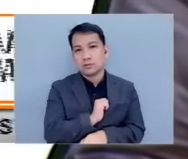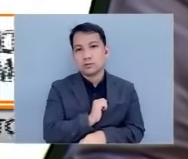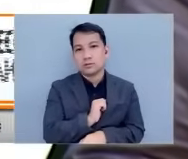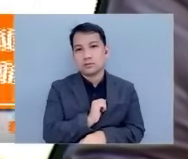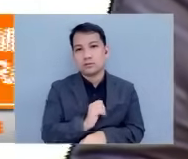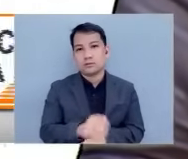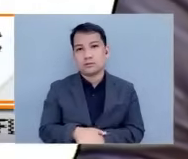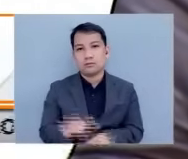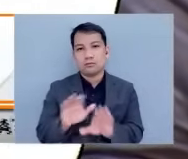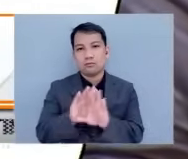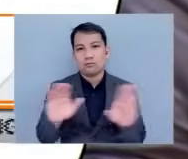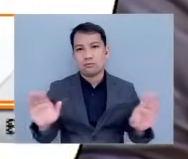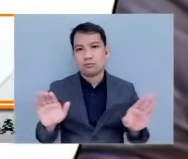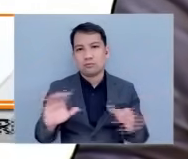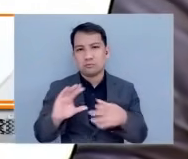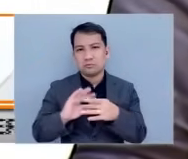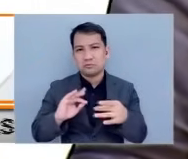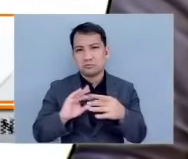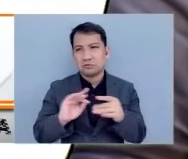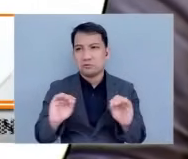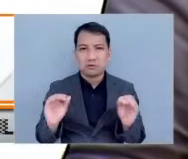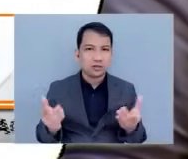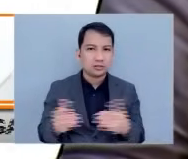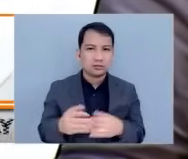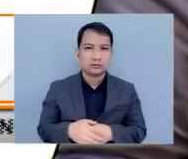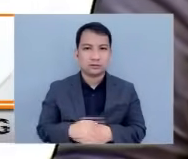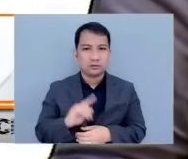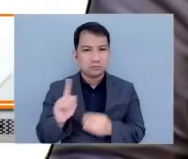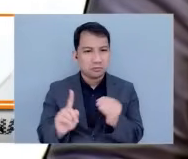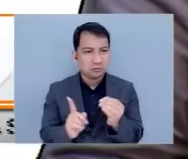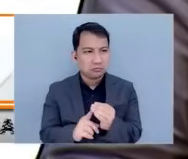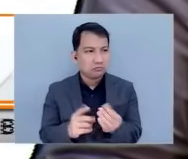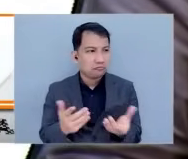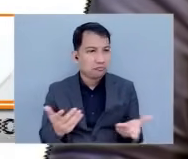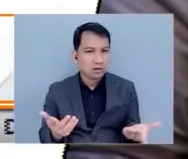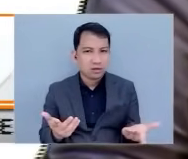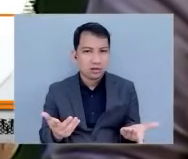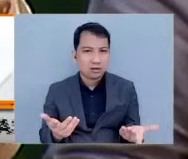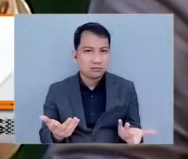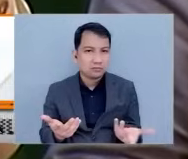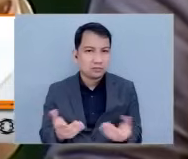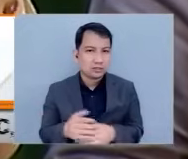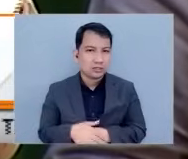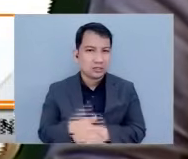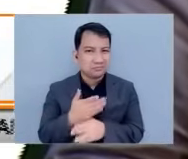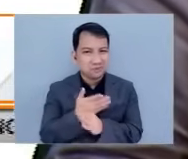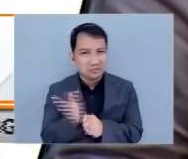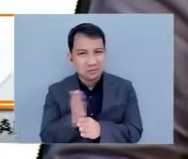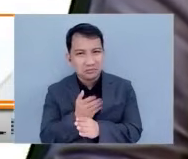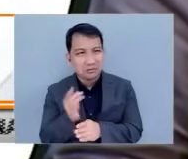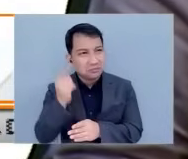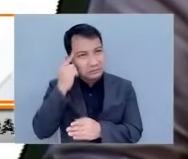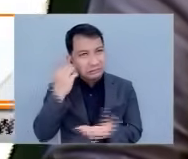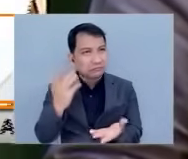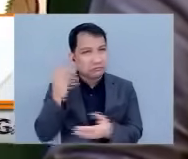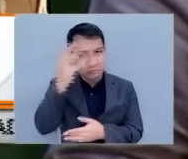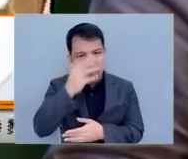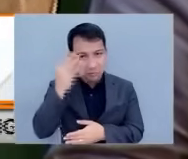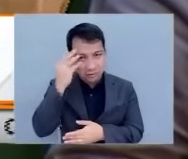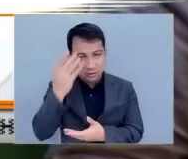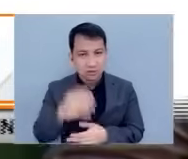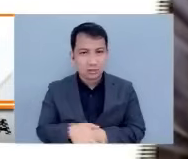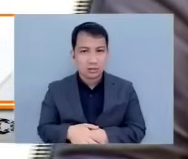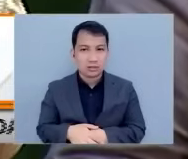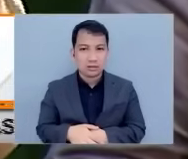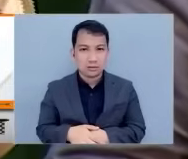pang storya o wala nang iba pang mga iniisip o pangamba, so